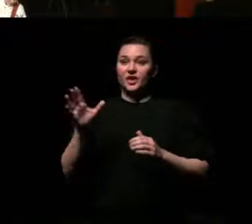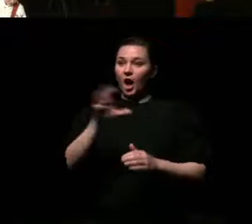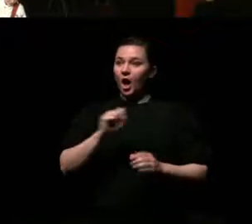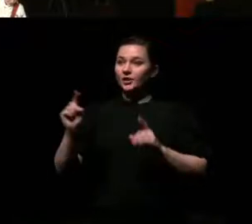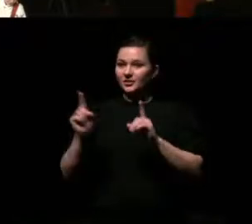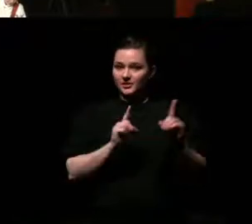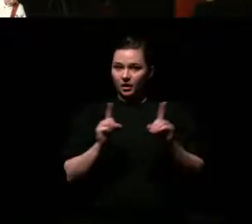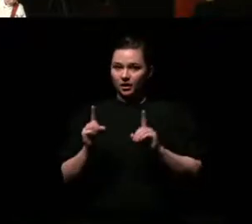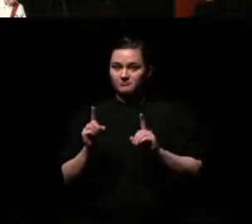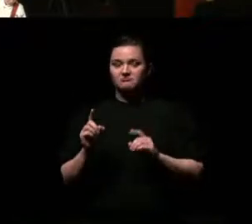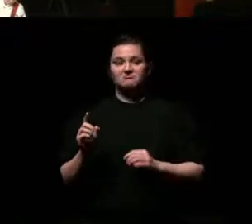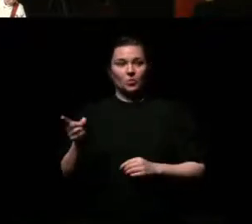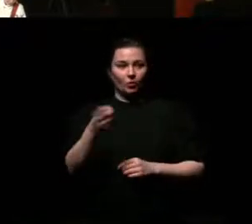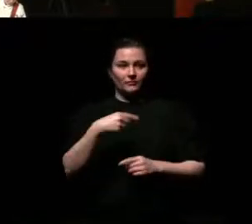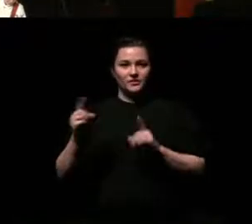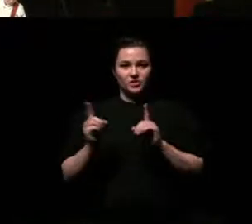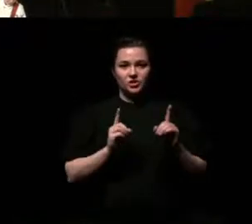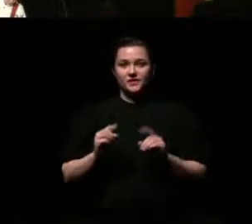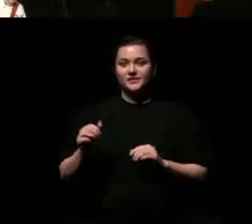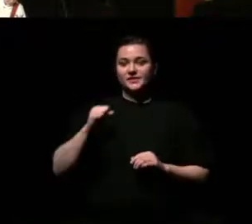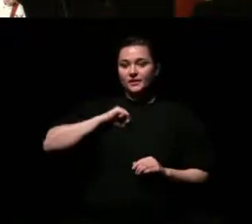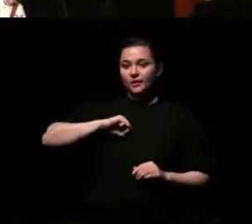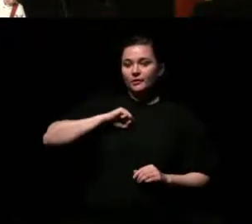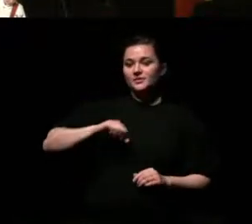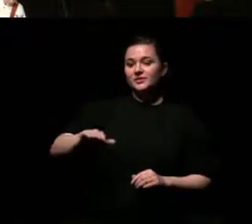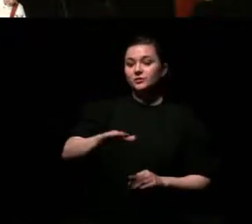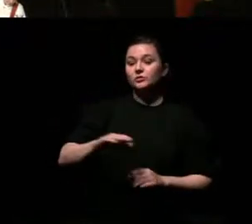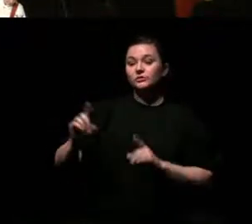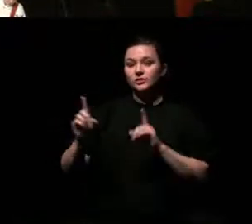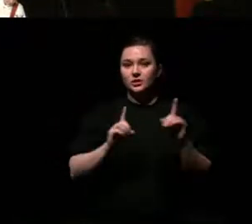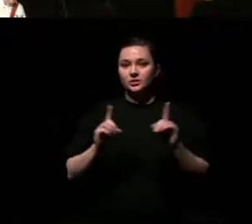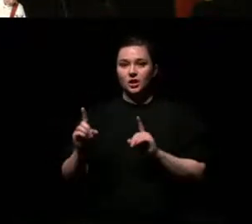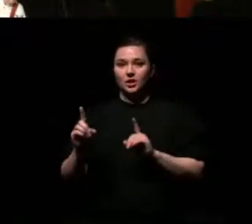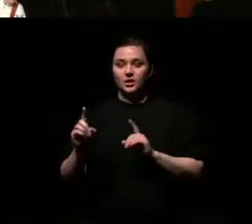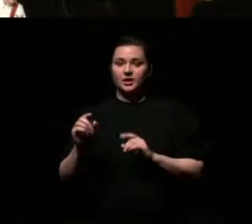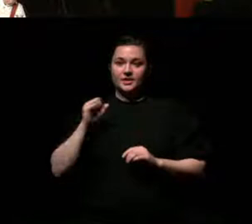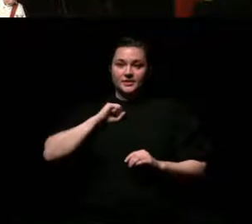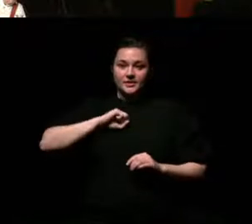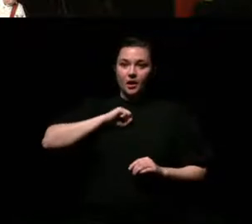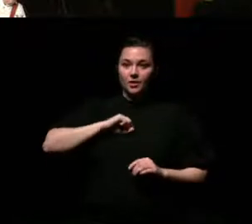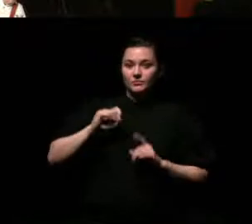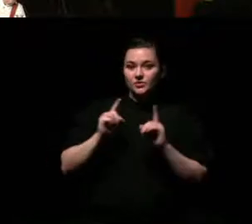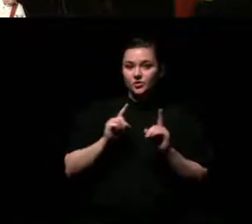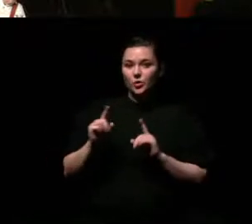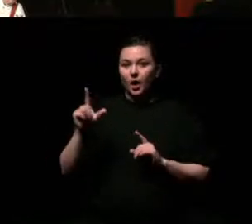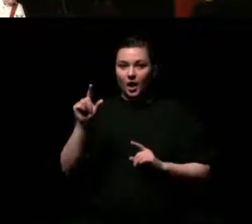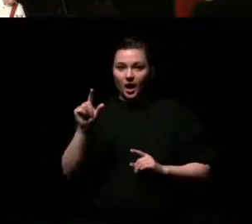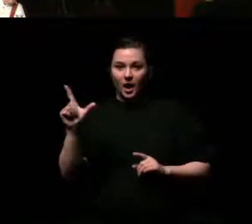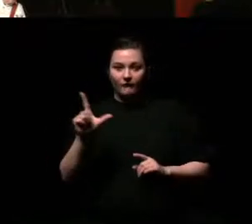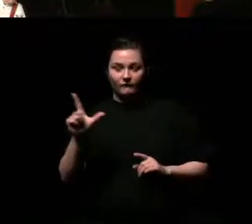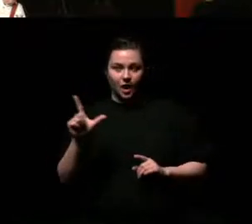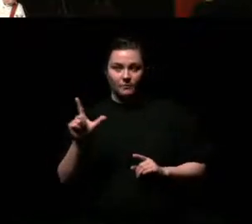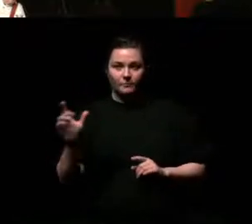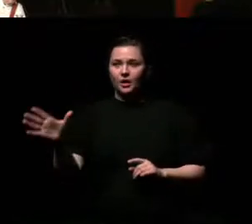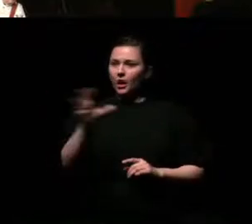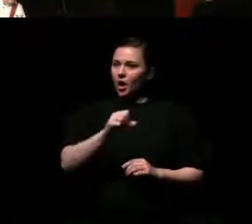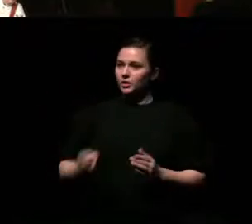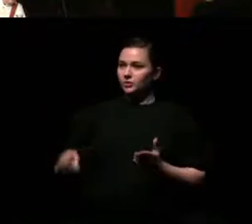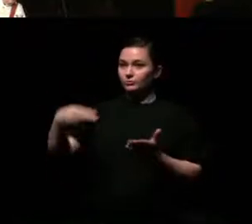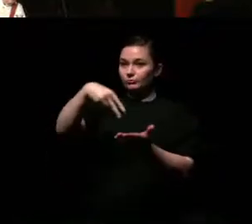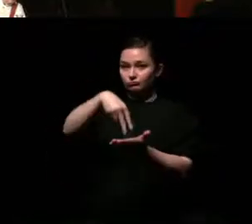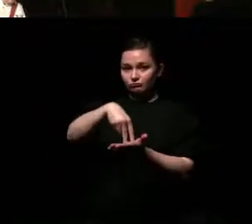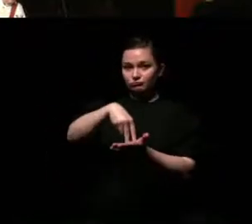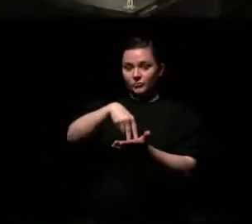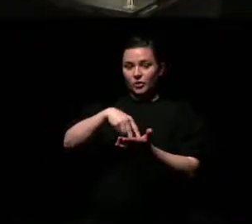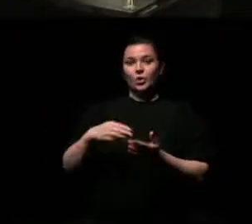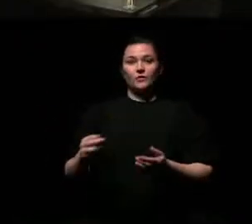altså synge den samiske nasjonalsongen, Sami Soga Java. Jeg vil be alle om å reise seg, og så har vi fått med forsongere fra